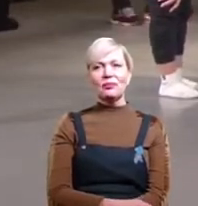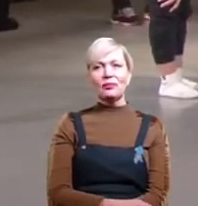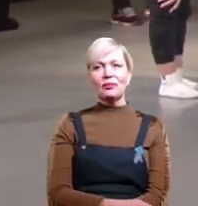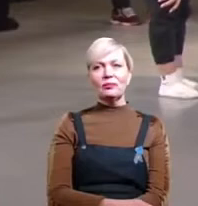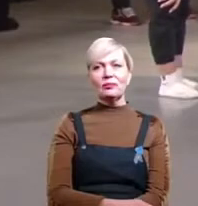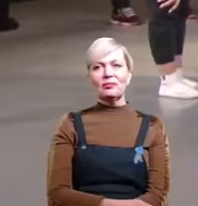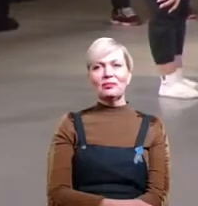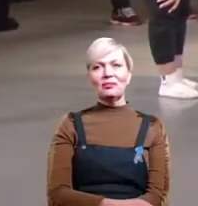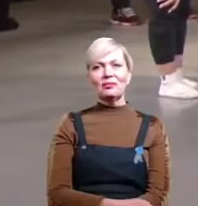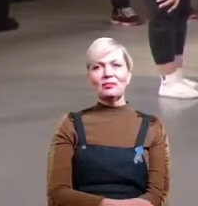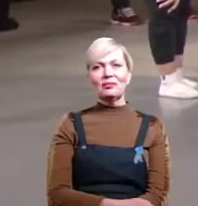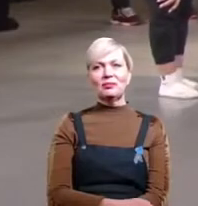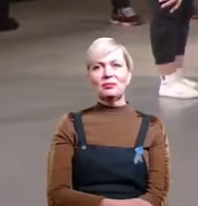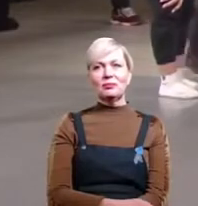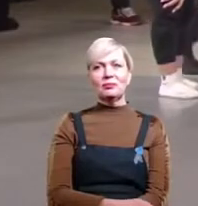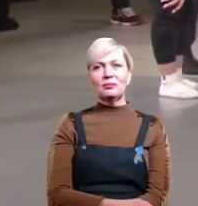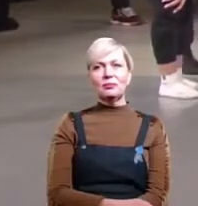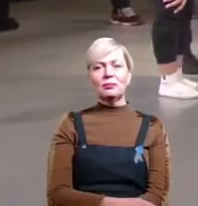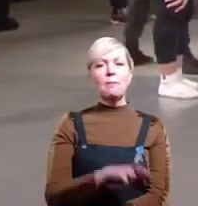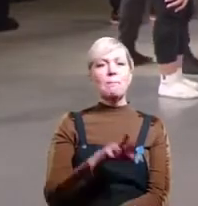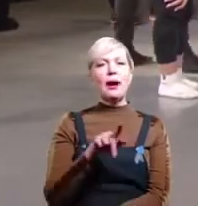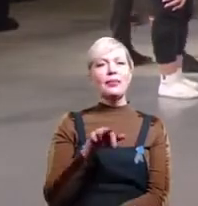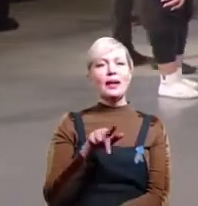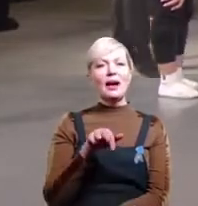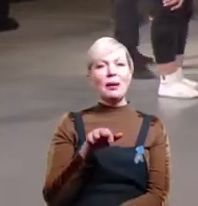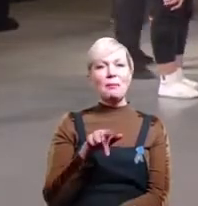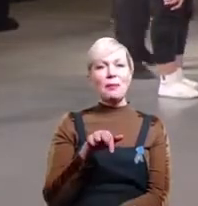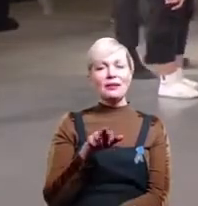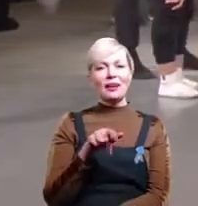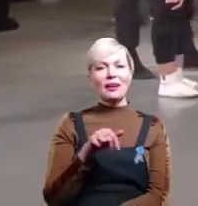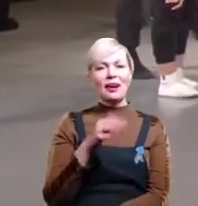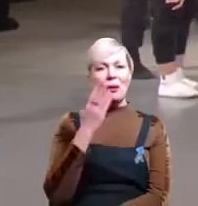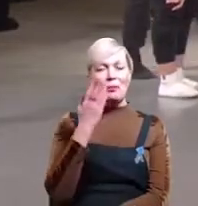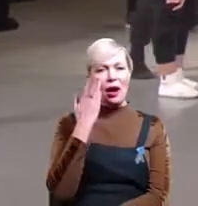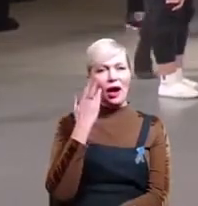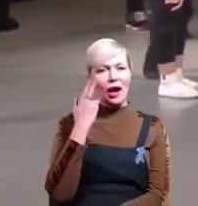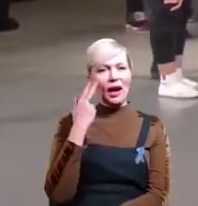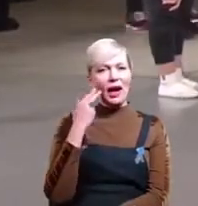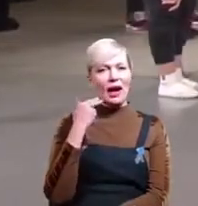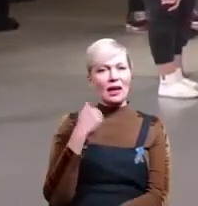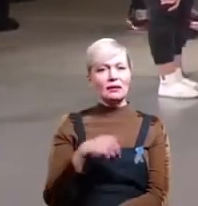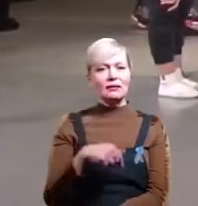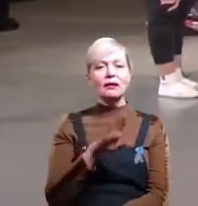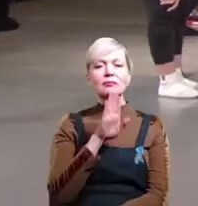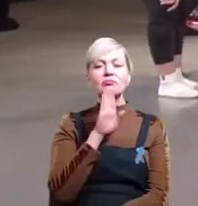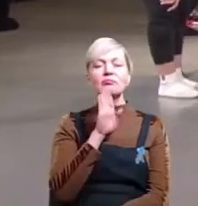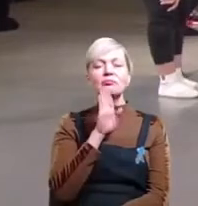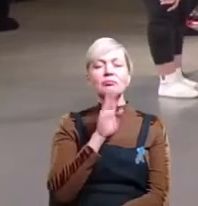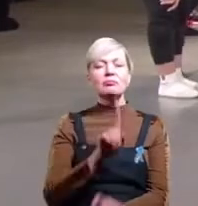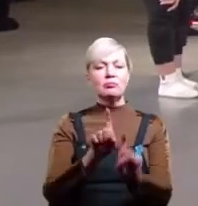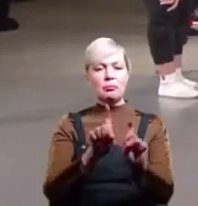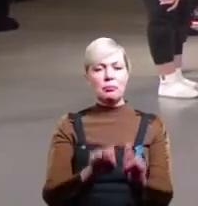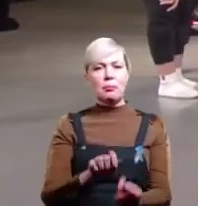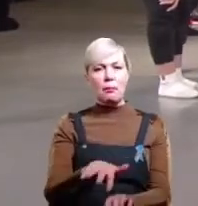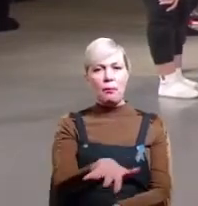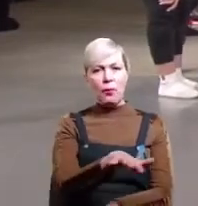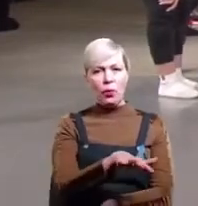Не. По ногам, когда партнерша лежит в полу, вот мы приземлились.